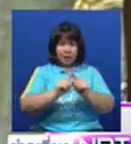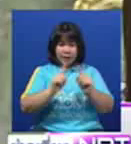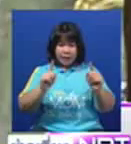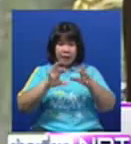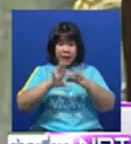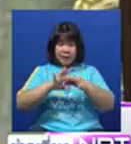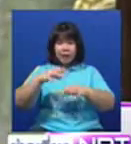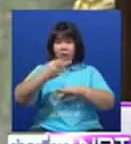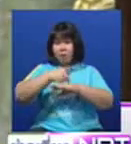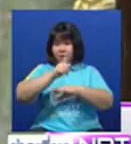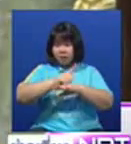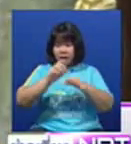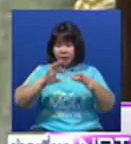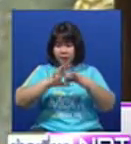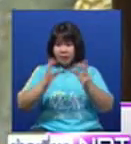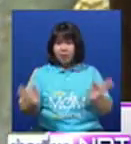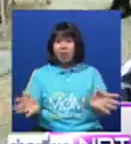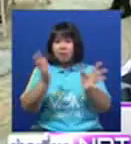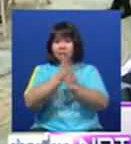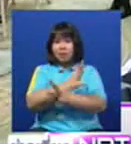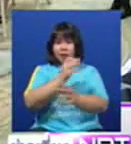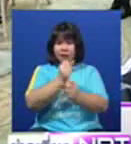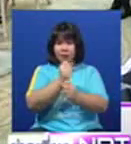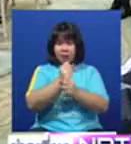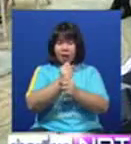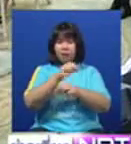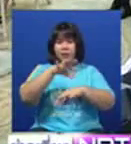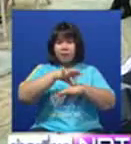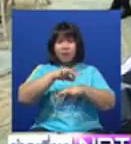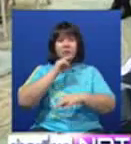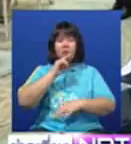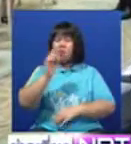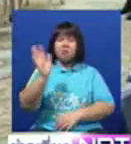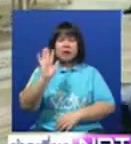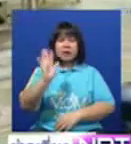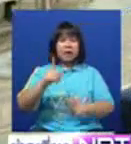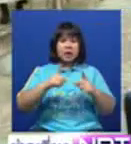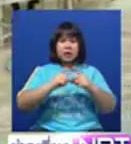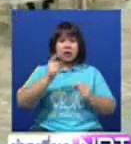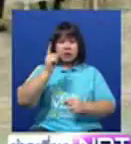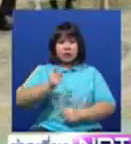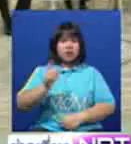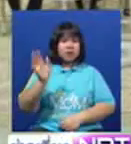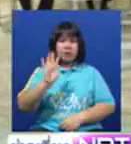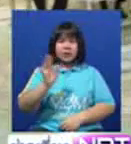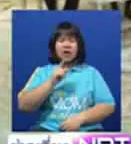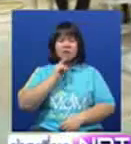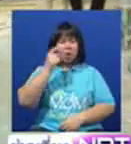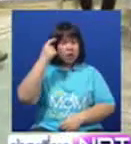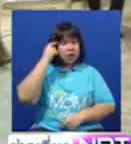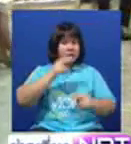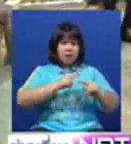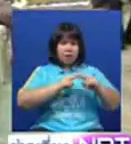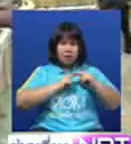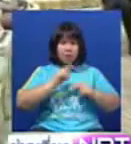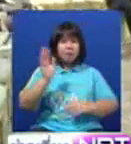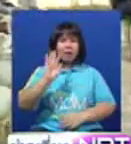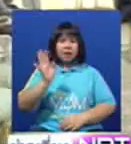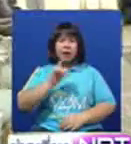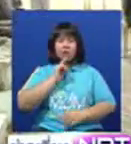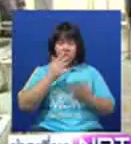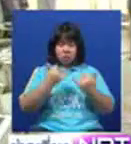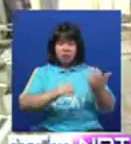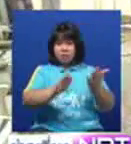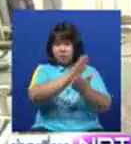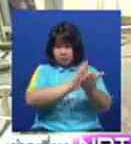ตำแหน่งสภาขับเคลื่อนการปฏิรูปประเทศยืนยันเป็นเพียงข่าวลือไม่ควรนำมาเป็นสาระเพราะบ้านเมืองมีความสำคั